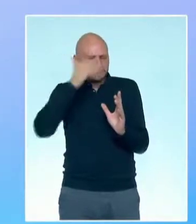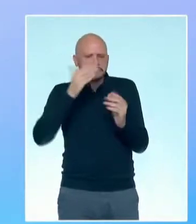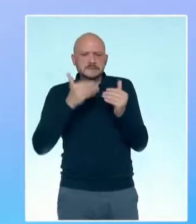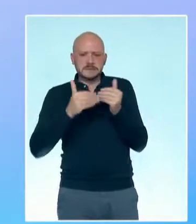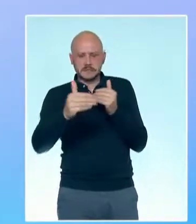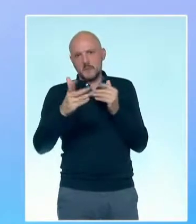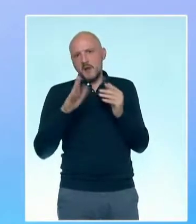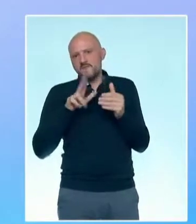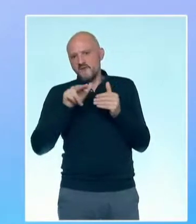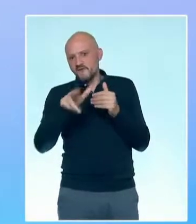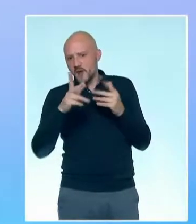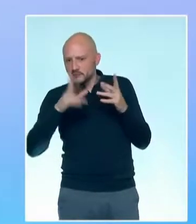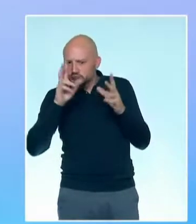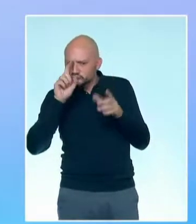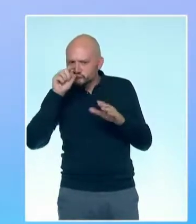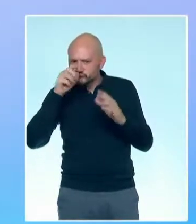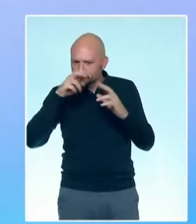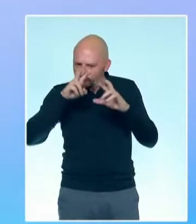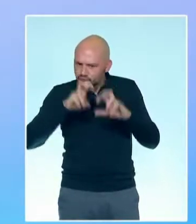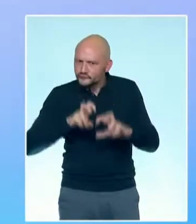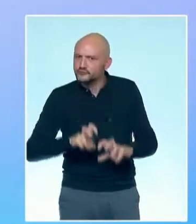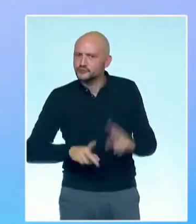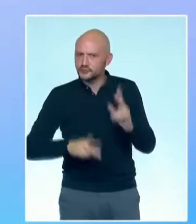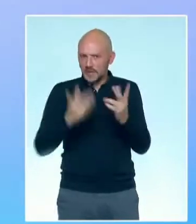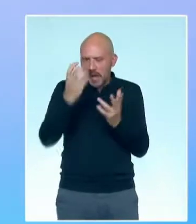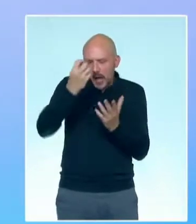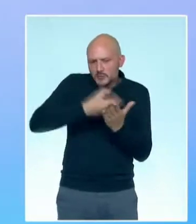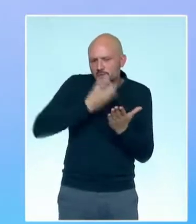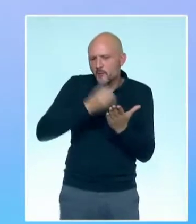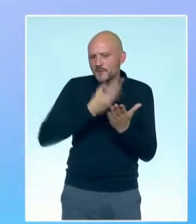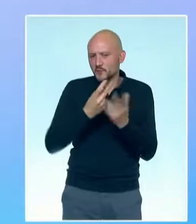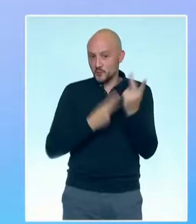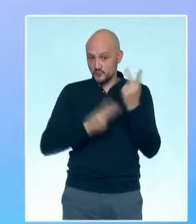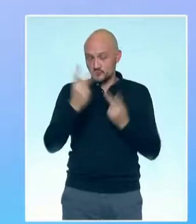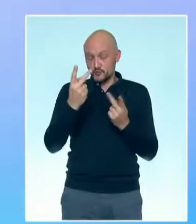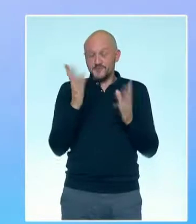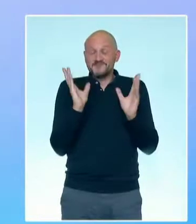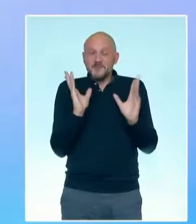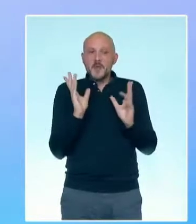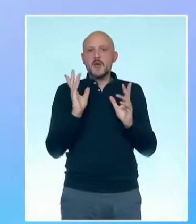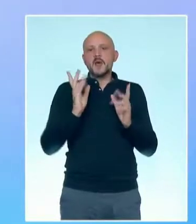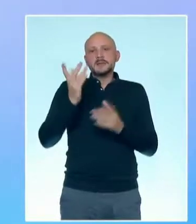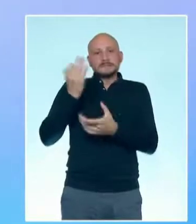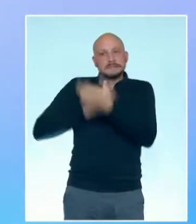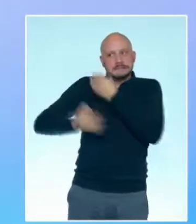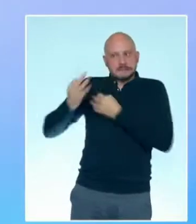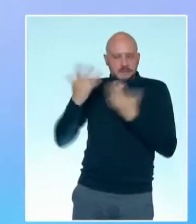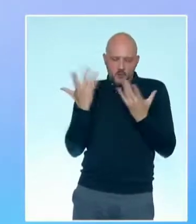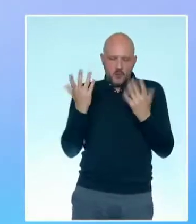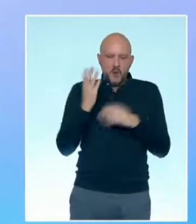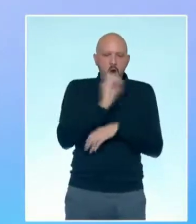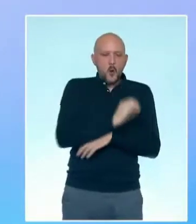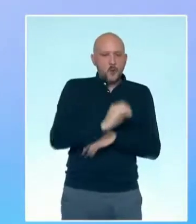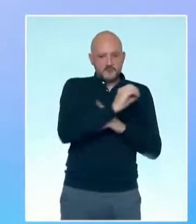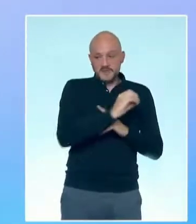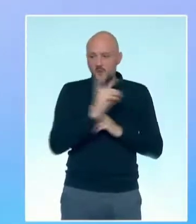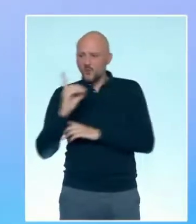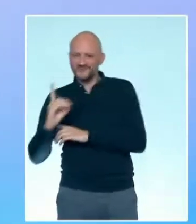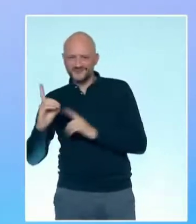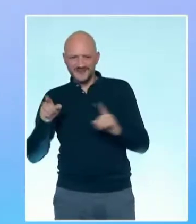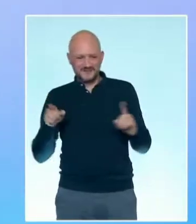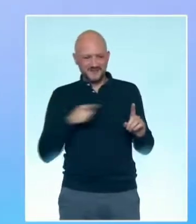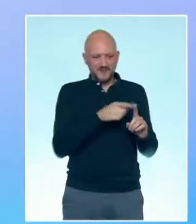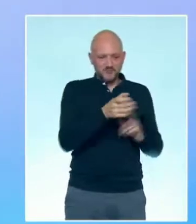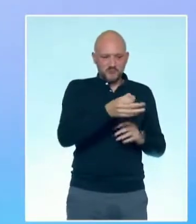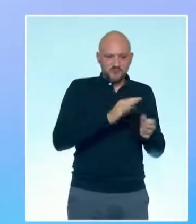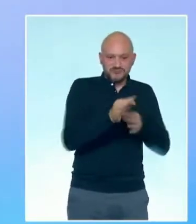que ce variant, à l'évidence, est plus contagieux, voire fortement plus contagieux que le variant Delta, qui lui-même est déjà très contagieux par